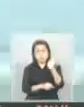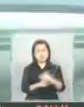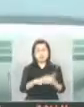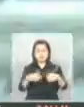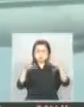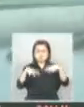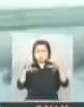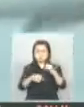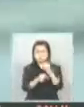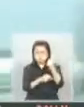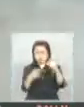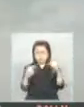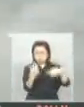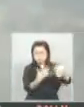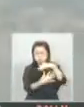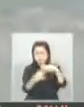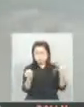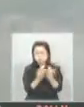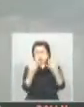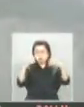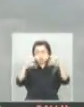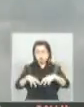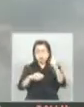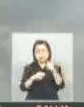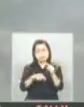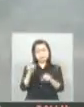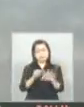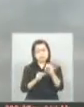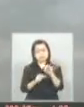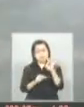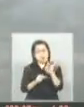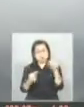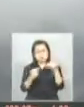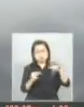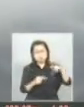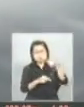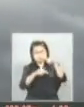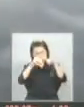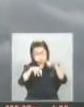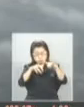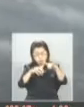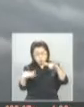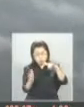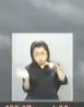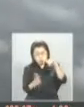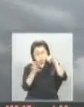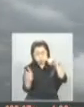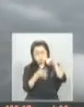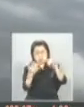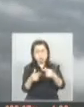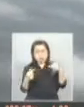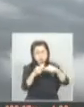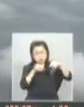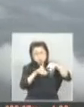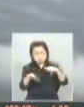กในพื้นที่เป้าหมายที่กำหนดร้อยละ98ของจำนวนวันที่ขึ้นบินปฏิบัติการและมีพื้นที่เกษตรกรรมและป่า